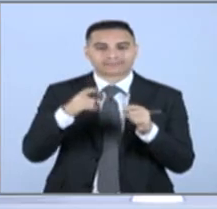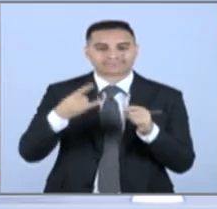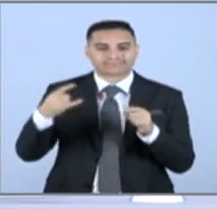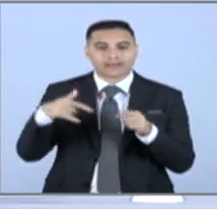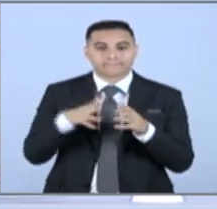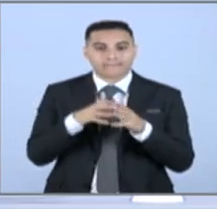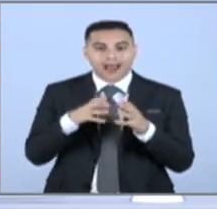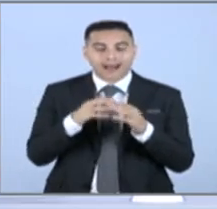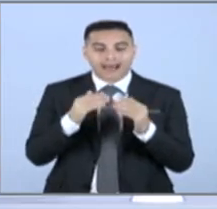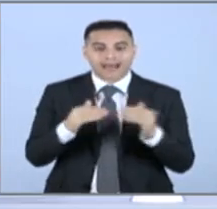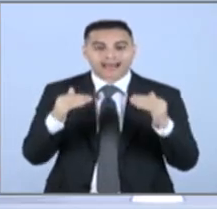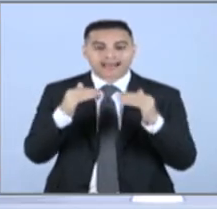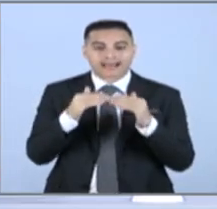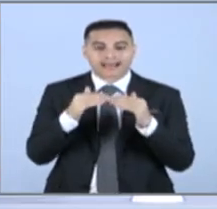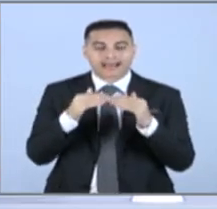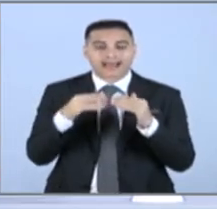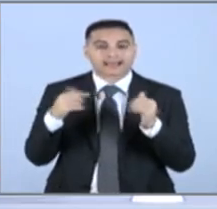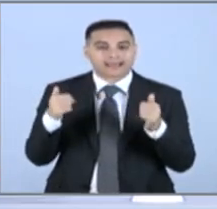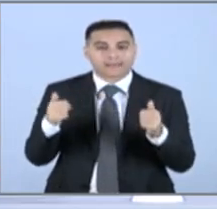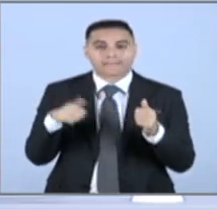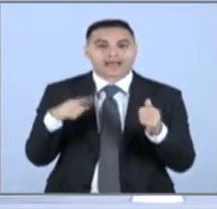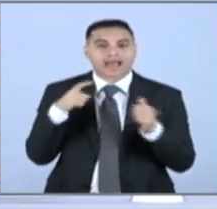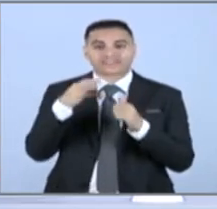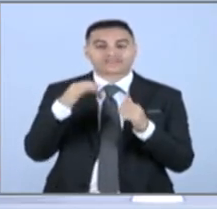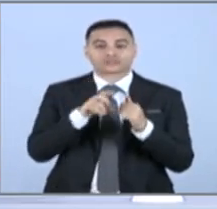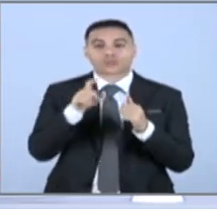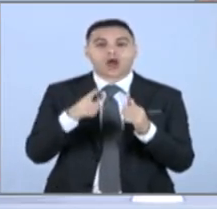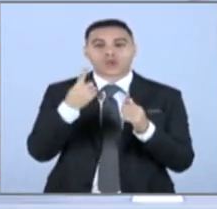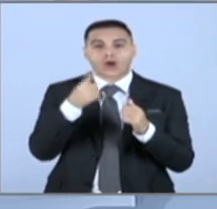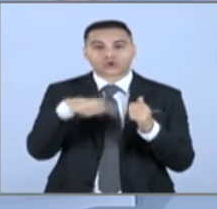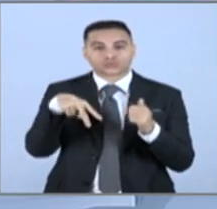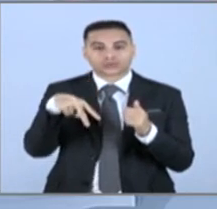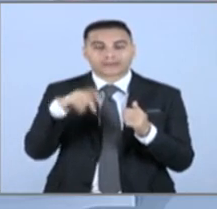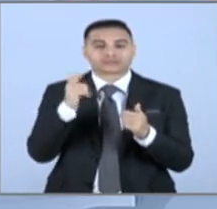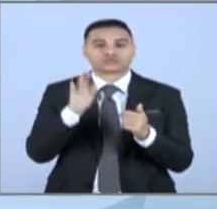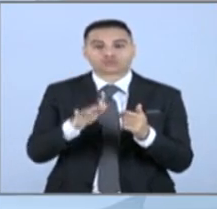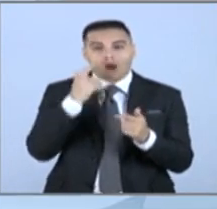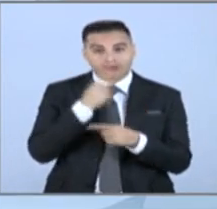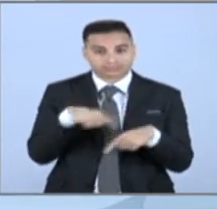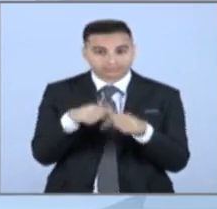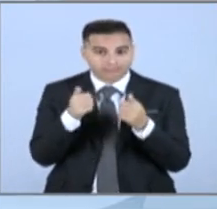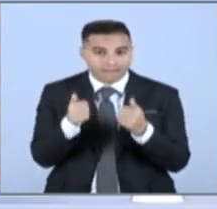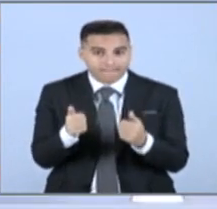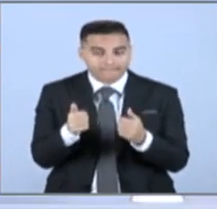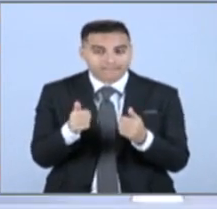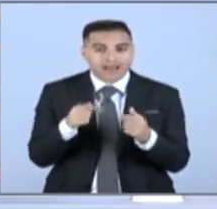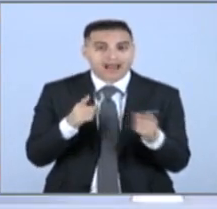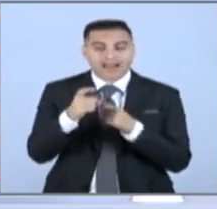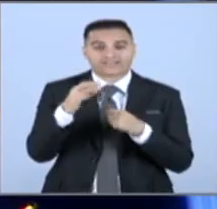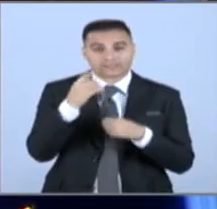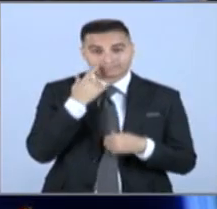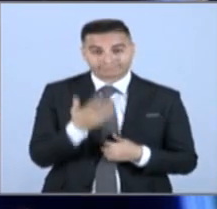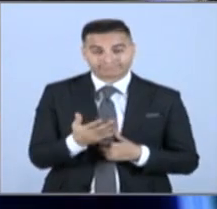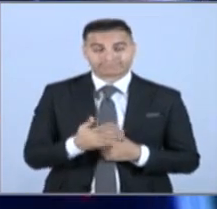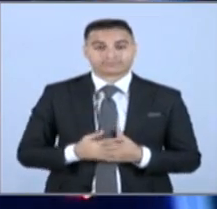في الحالة دي هنلعب على الهدف الذهبي. سؤال ليكوا انتوا الثمانية يعتمد على السرعة. الهدف